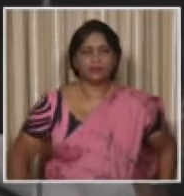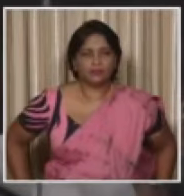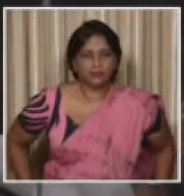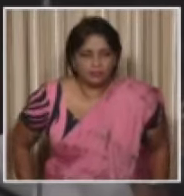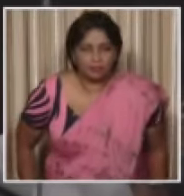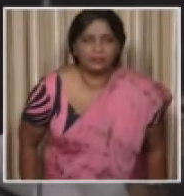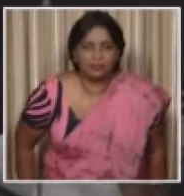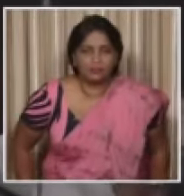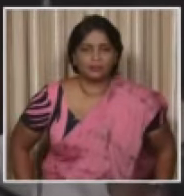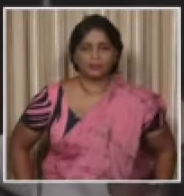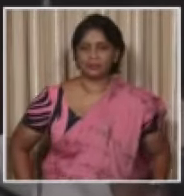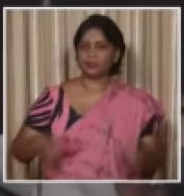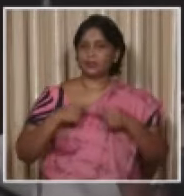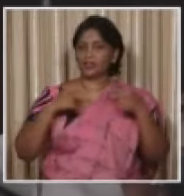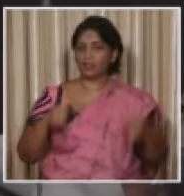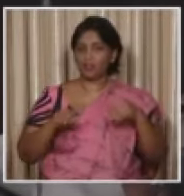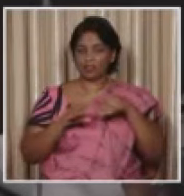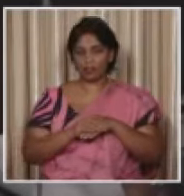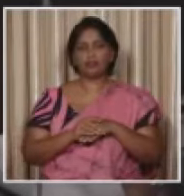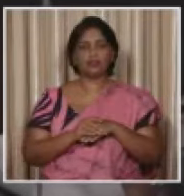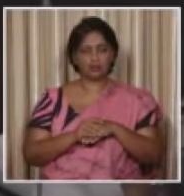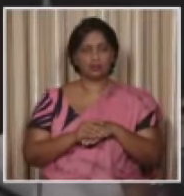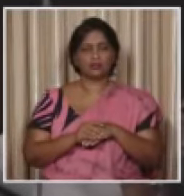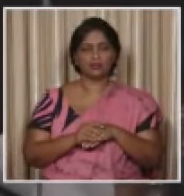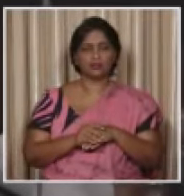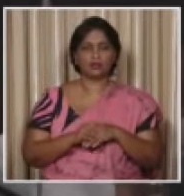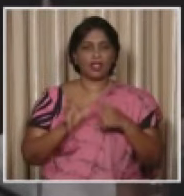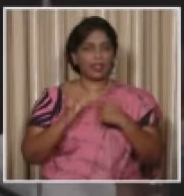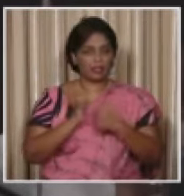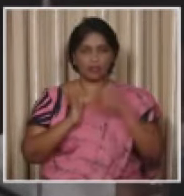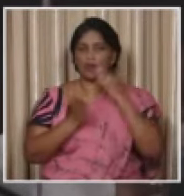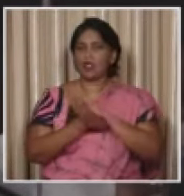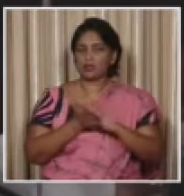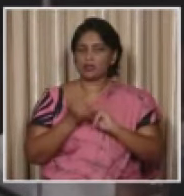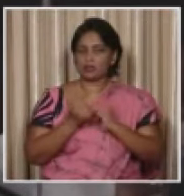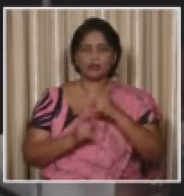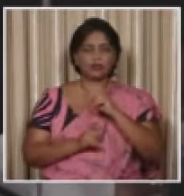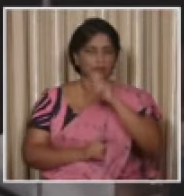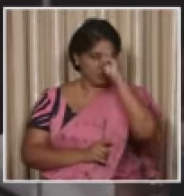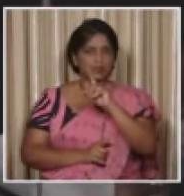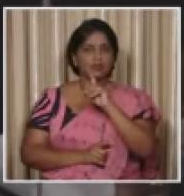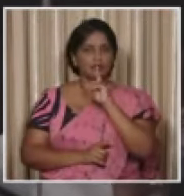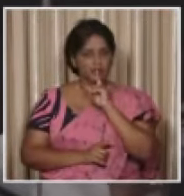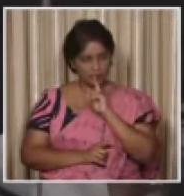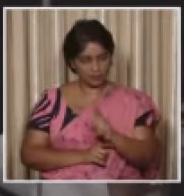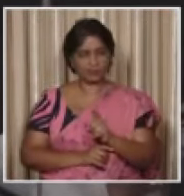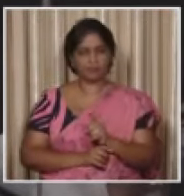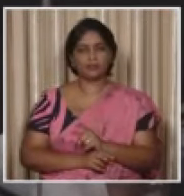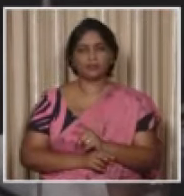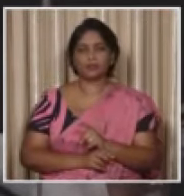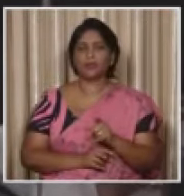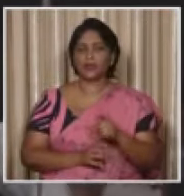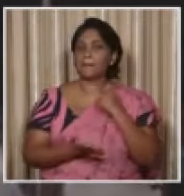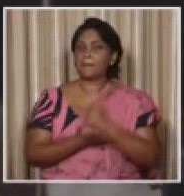විපක්ෂය ඇතුලේ මේ මහ බැංකුව පනත පිළිබඳ බරපතල බෙදීමක් තියෙනවා දැන් හර්ෂ සිල්වා මන්ත්‍රීතුමා පැහැදිලිව කිව්වා මේ